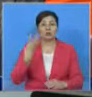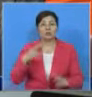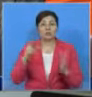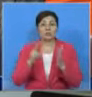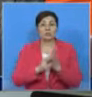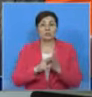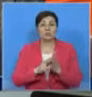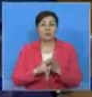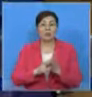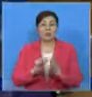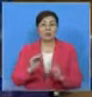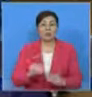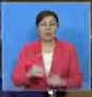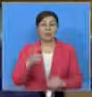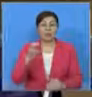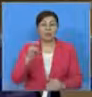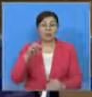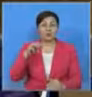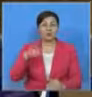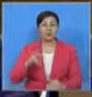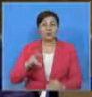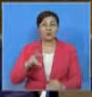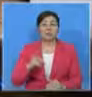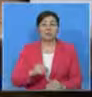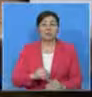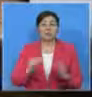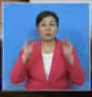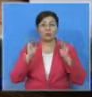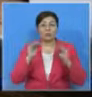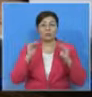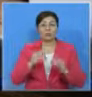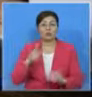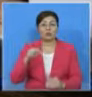мың теңгеден, ал кәсіби техникалық білім беру мекемелерінің 40 студентіне 100